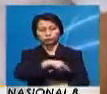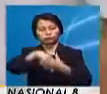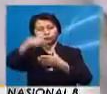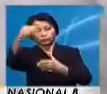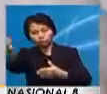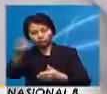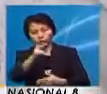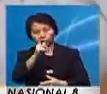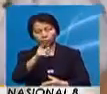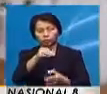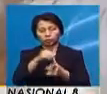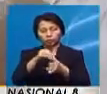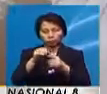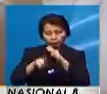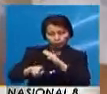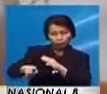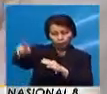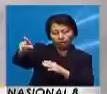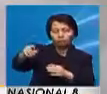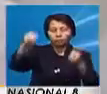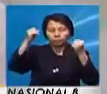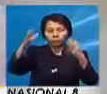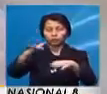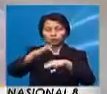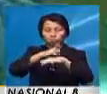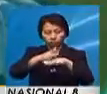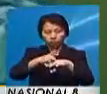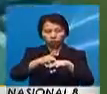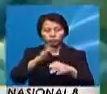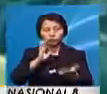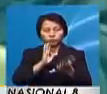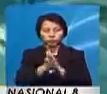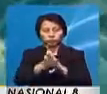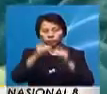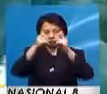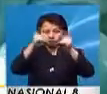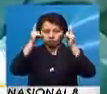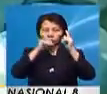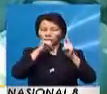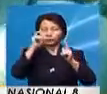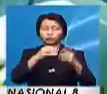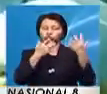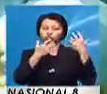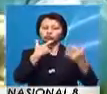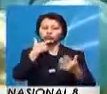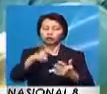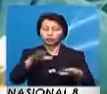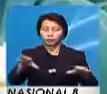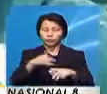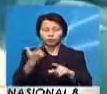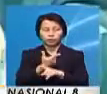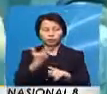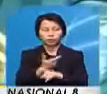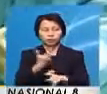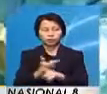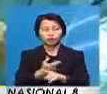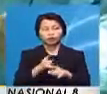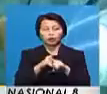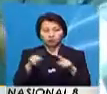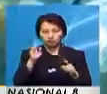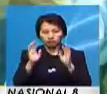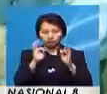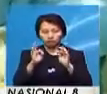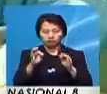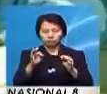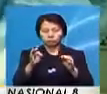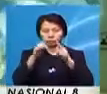Lembah Kelang atau pedalaman yang mempunyai banyak kekosongan, maka graduan tidak perlu menunggu lama untuk menjalani latihan. Sebaliknya, jika